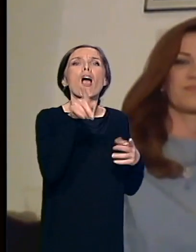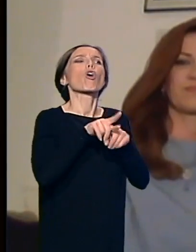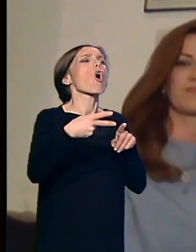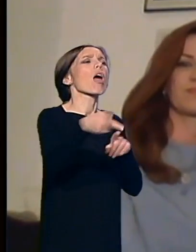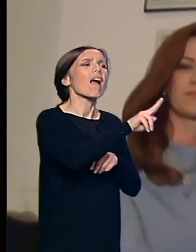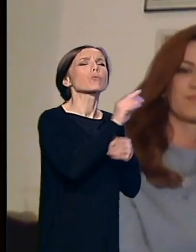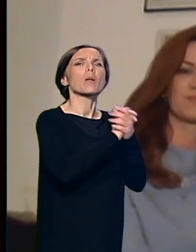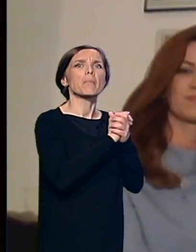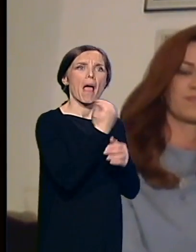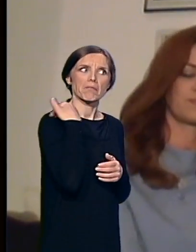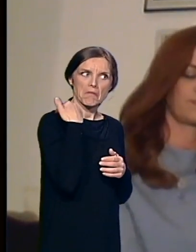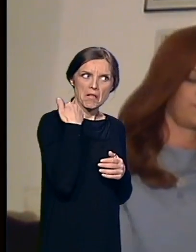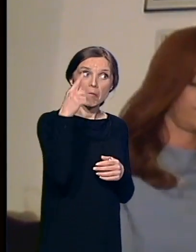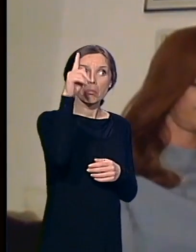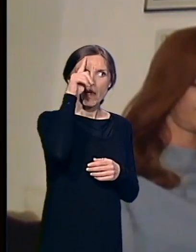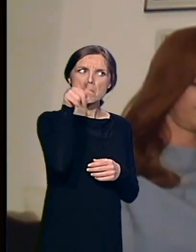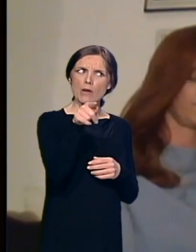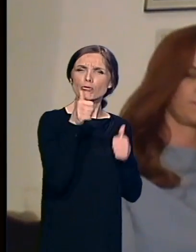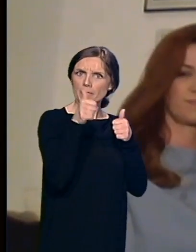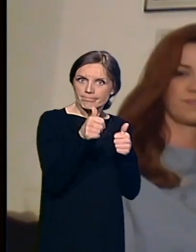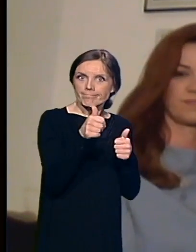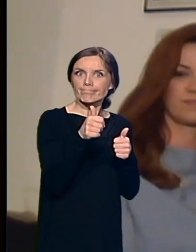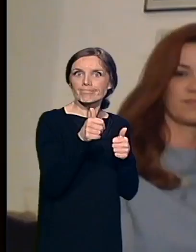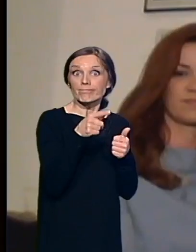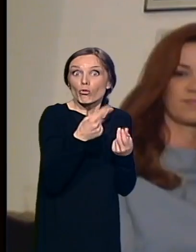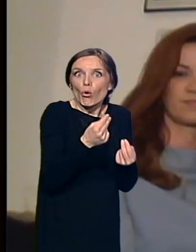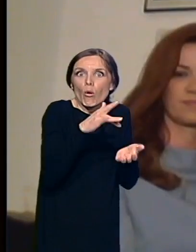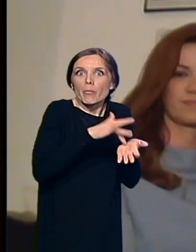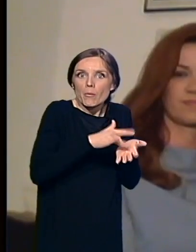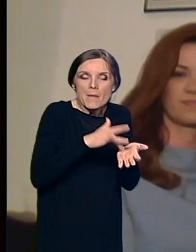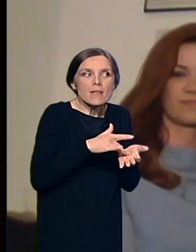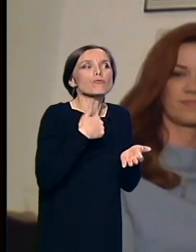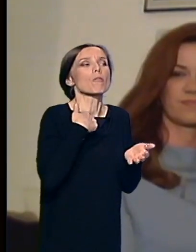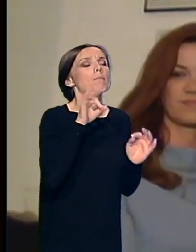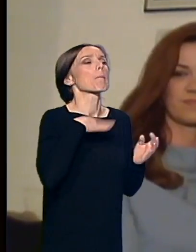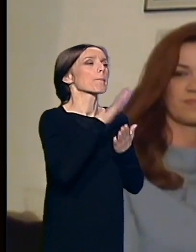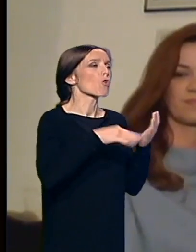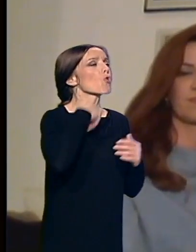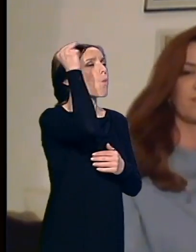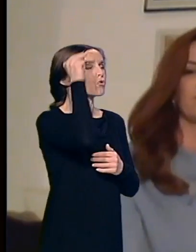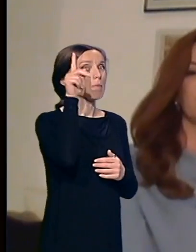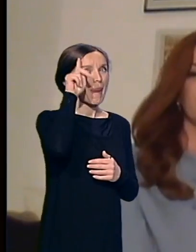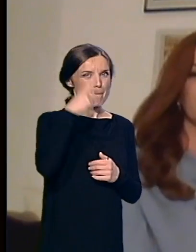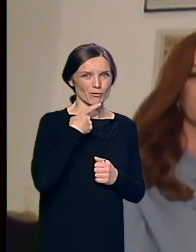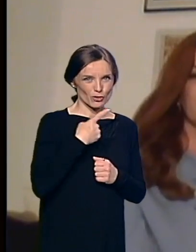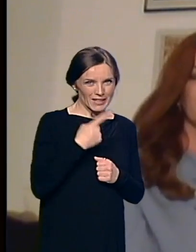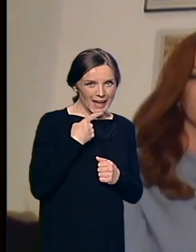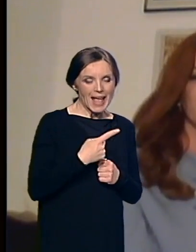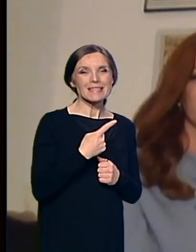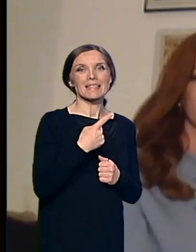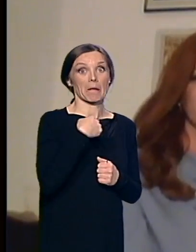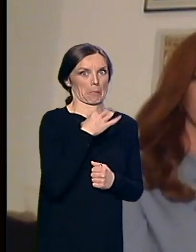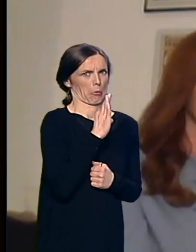kolega i prijatelja da je Nemačka u tom trenutku, da kažemo, otvorena. Krenuli smo da učimo taj jezik ja od nule, ne da je već imala neko predznanje